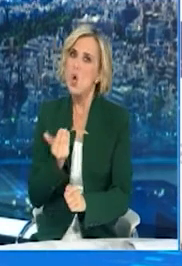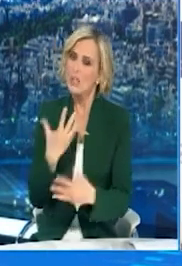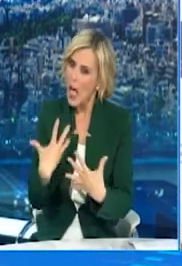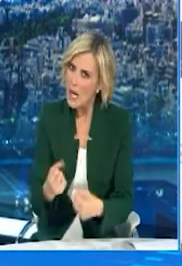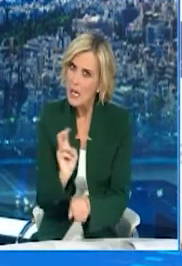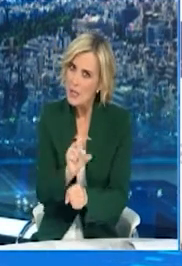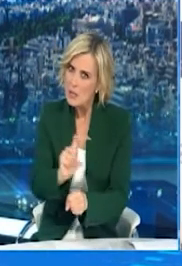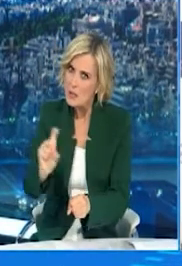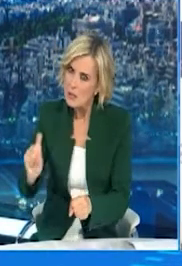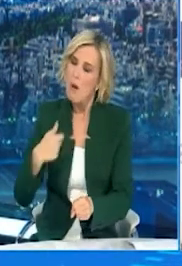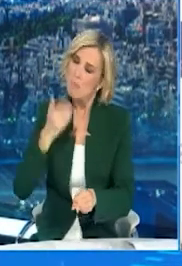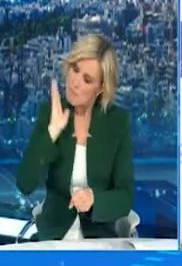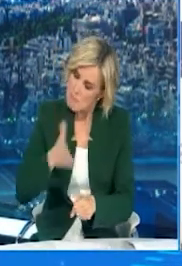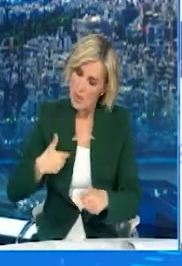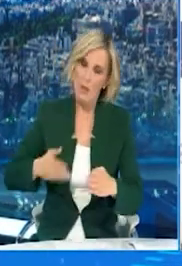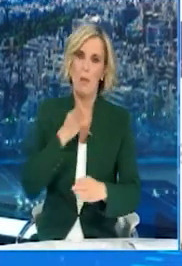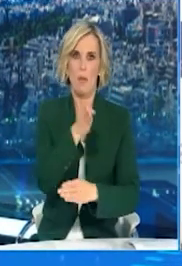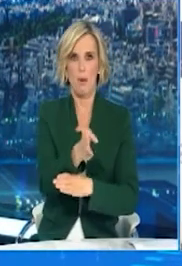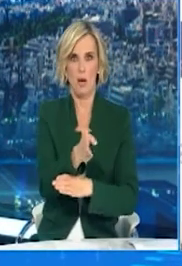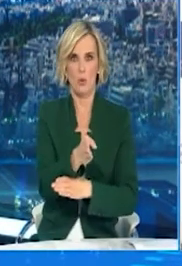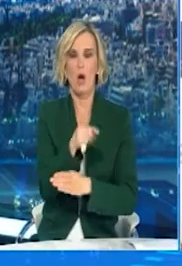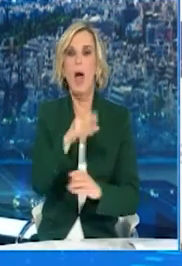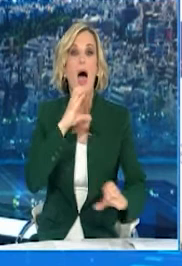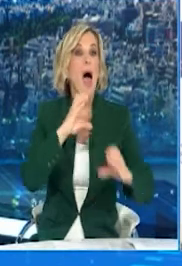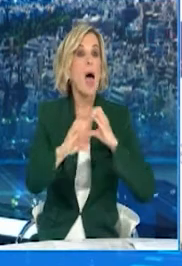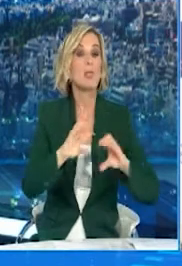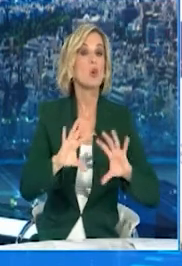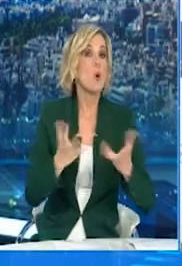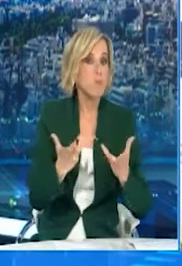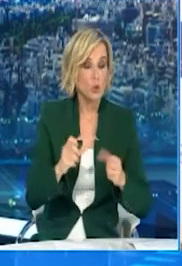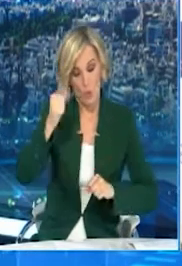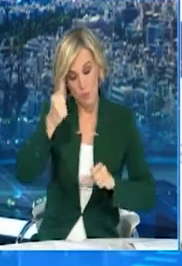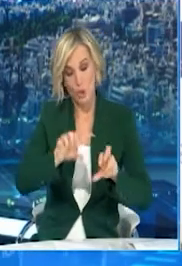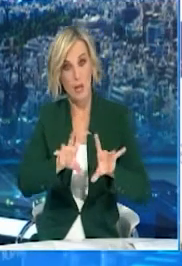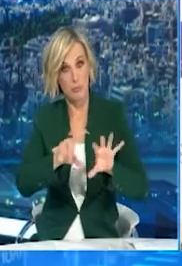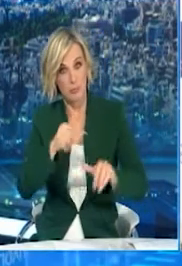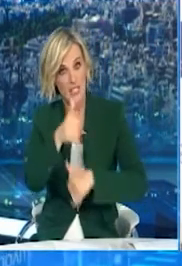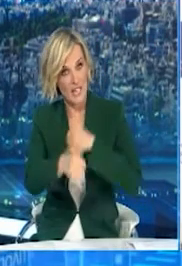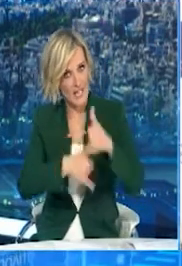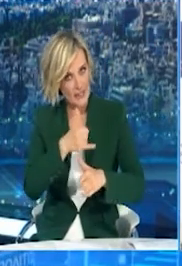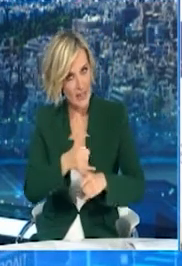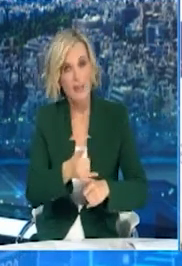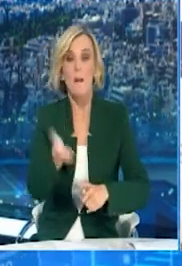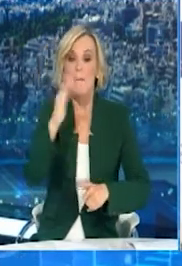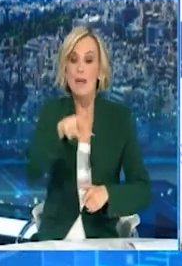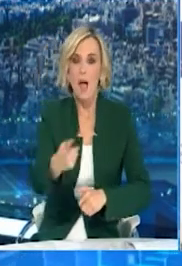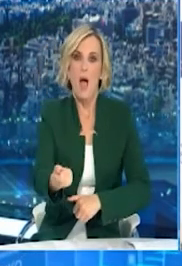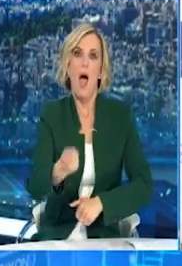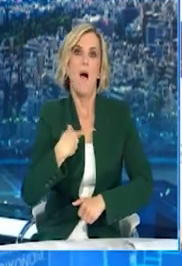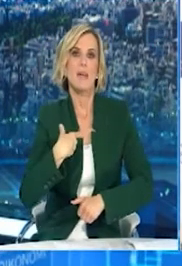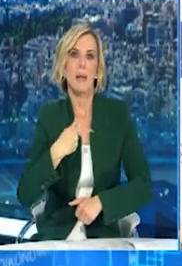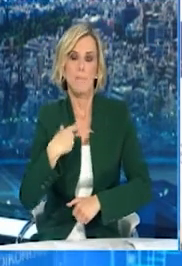Οι πολίτες θα λαμβάνουν ένα SMS στο κινητό τους που θα τους λέει το εμβολιαστικό κέντρο το οποίο πρέπει να μεταβούν και θα μπορούν να